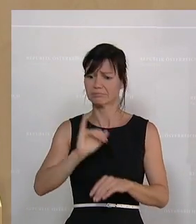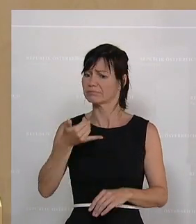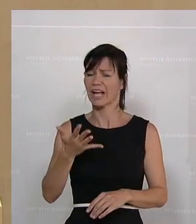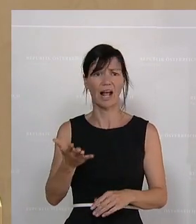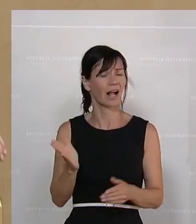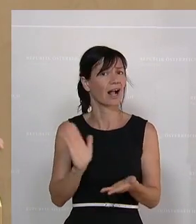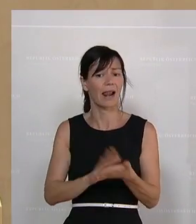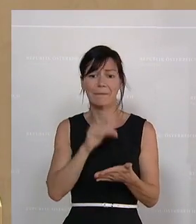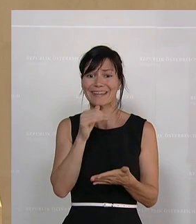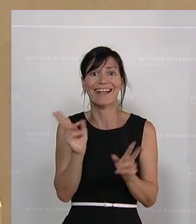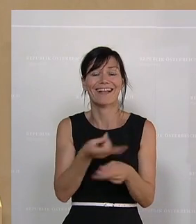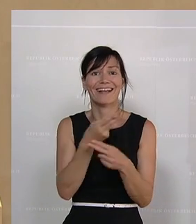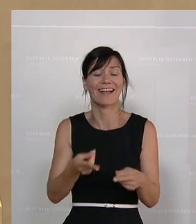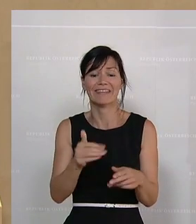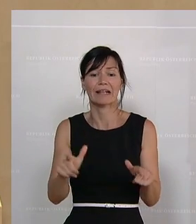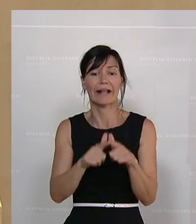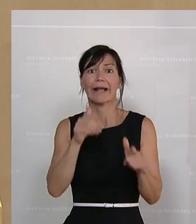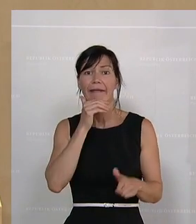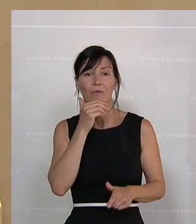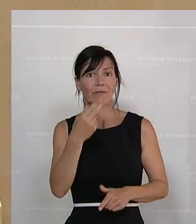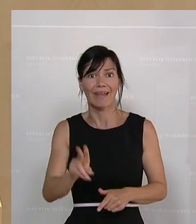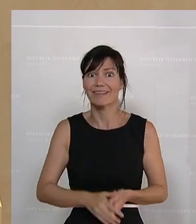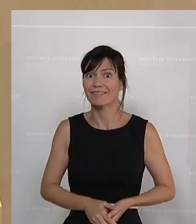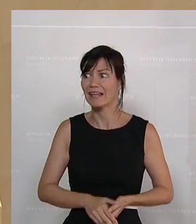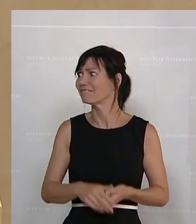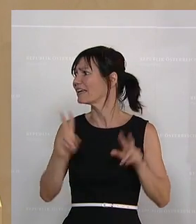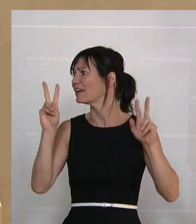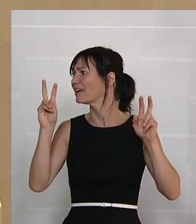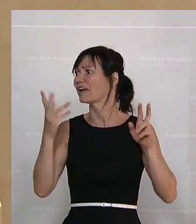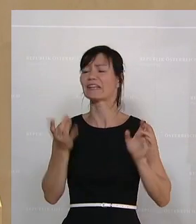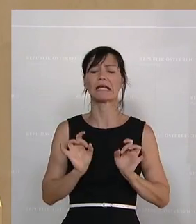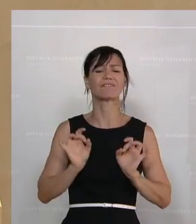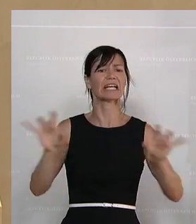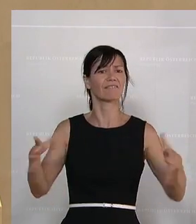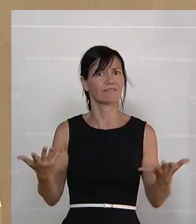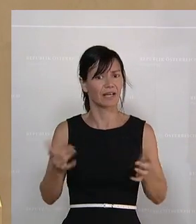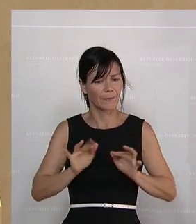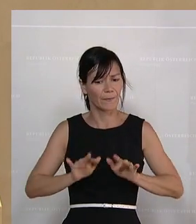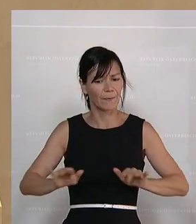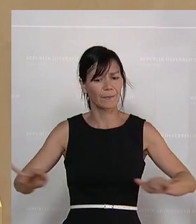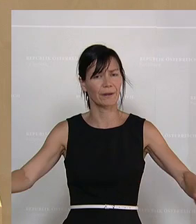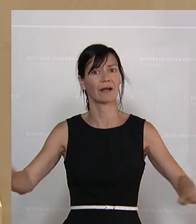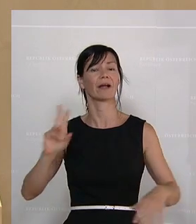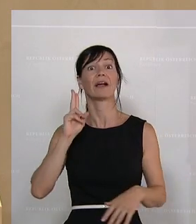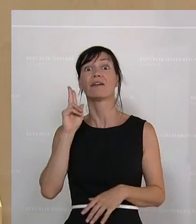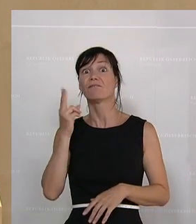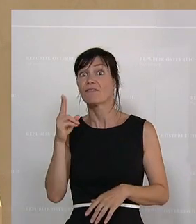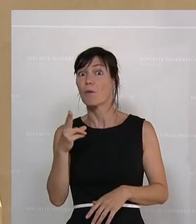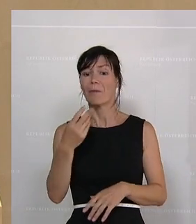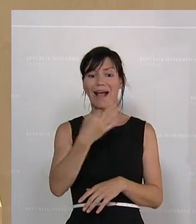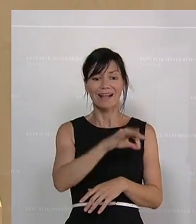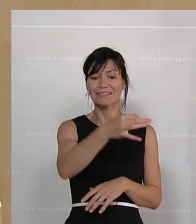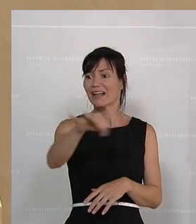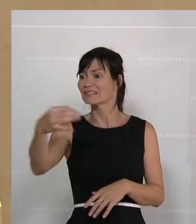unsere gesellschaft das ist nicht nur gift für die einzelnen die existenzielle probleme haben weil es ist wichtig dass wir in der gesellschaft einen ausgleich